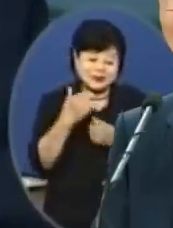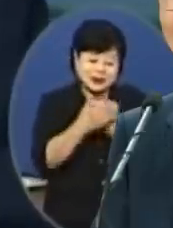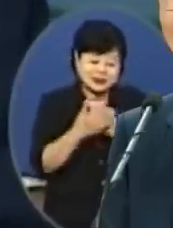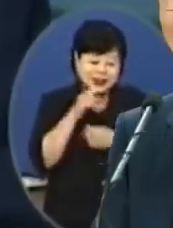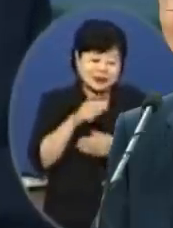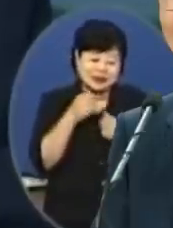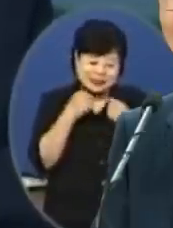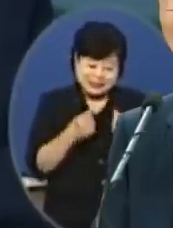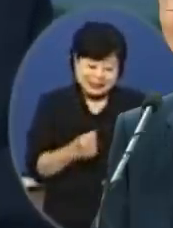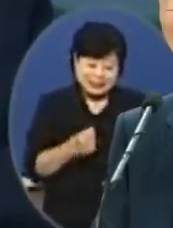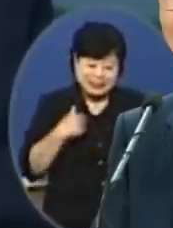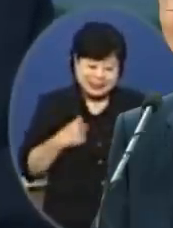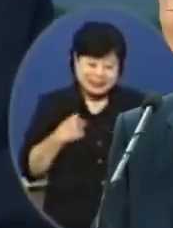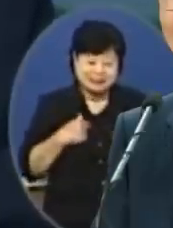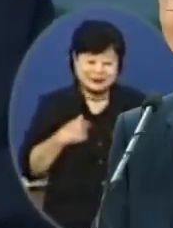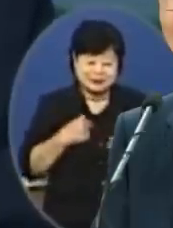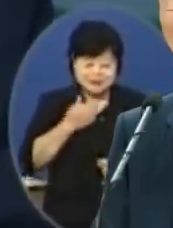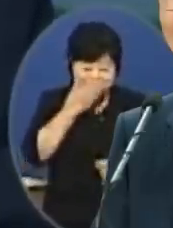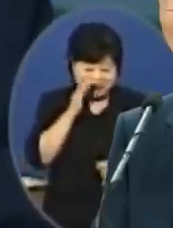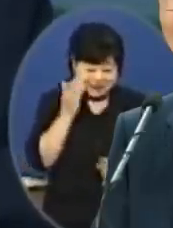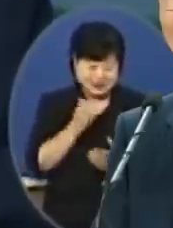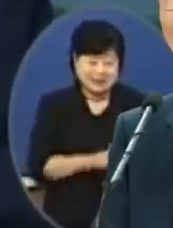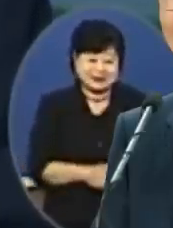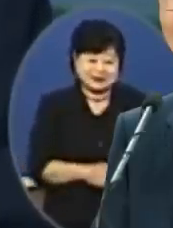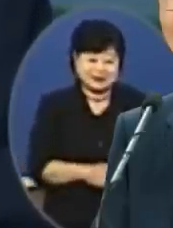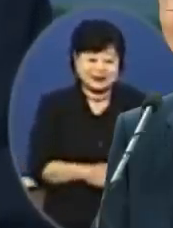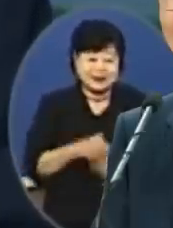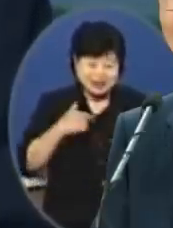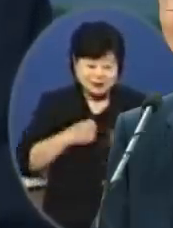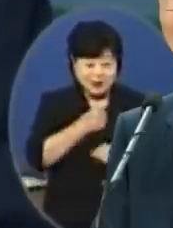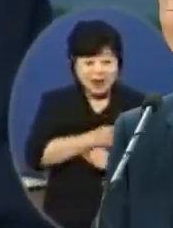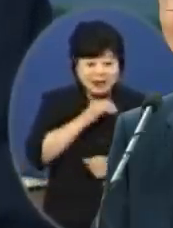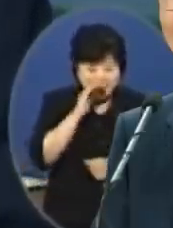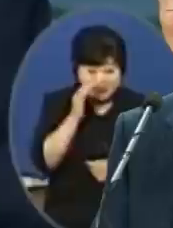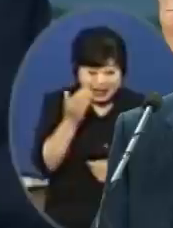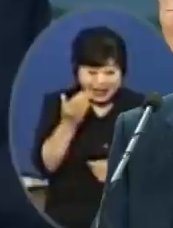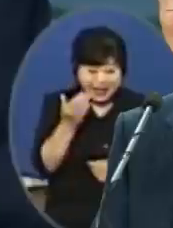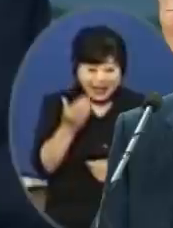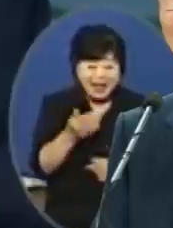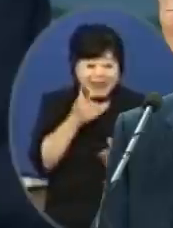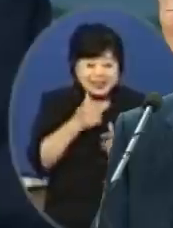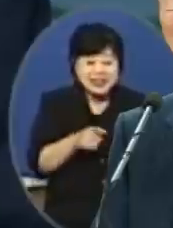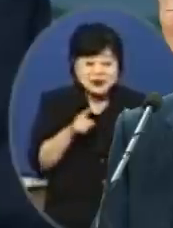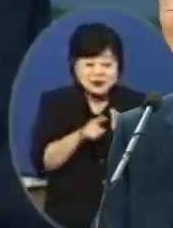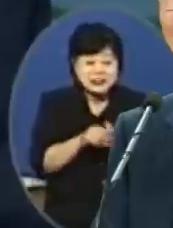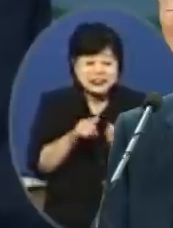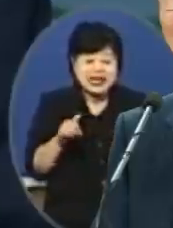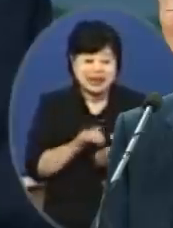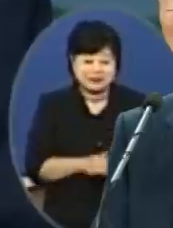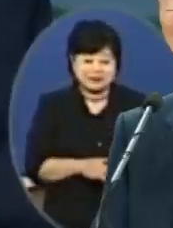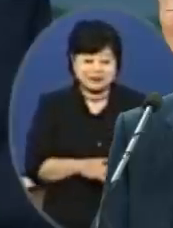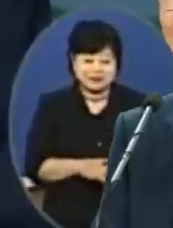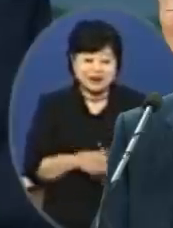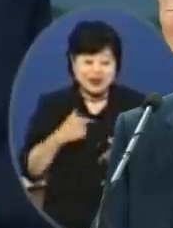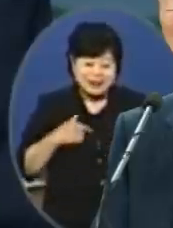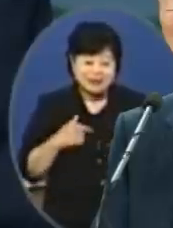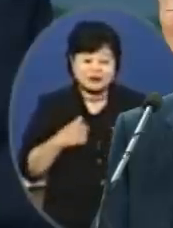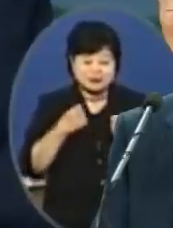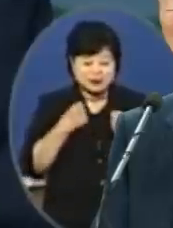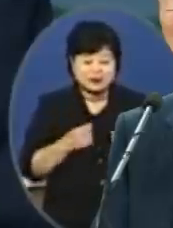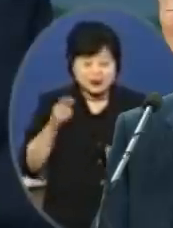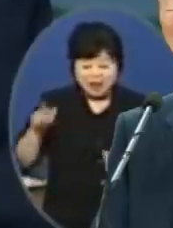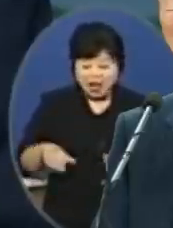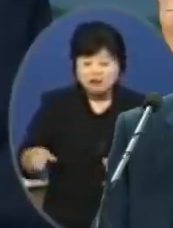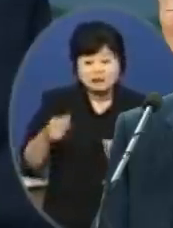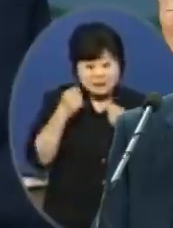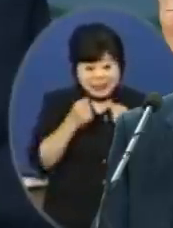가운데 있으니 기뻐하지 않을 수가 없는 것입니다. 기뻐해야 돼요. 우리 예수 믿는 사람은 기쁨으로서